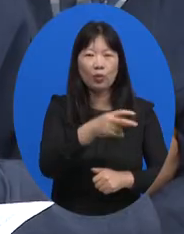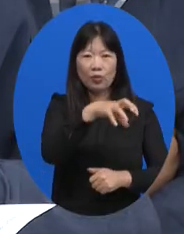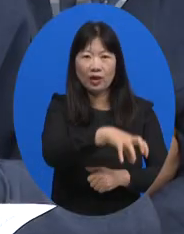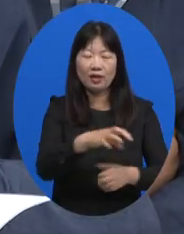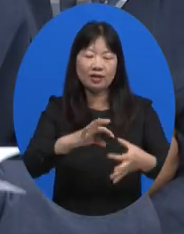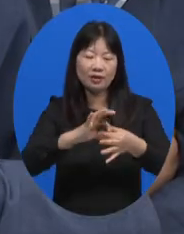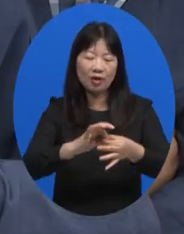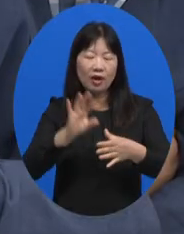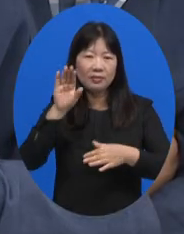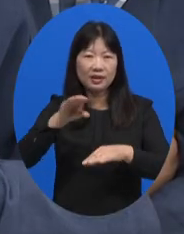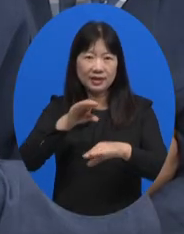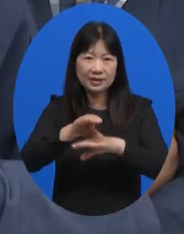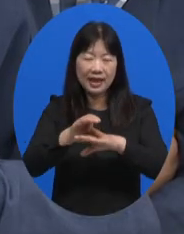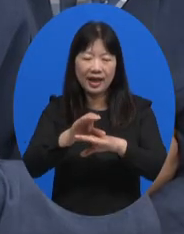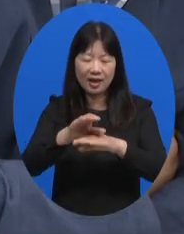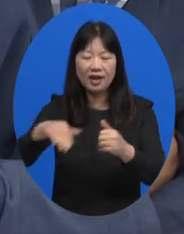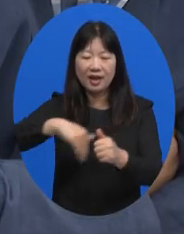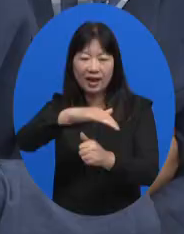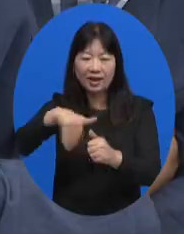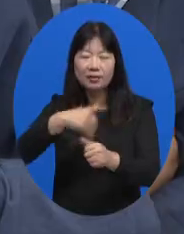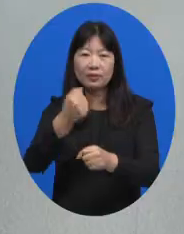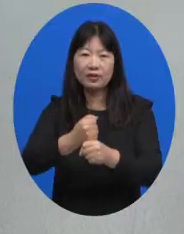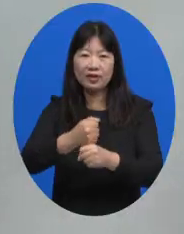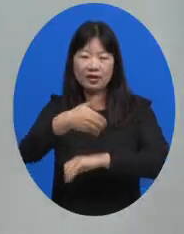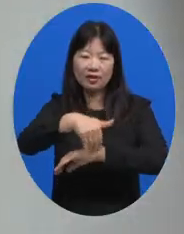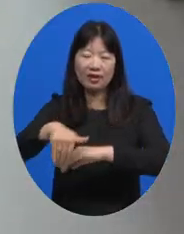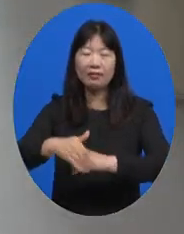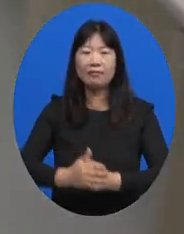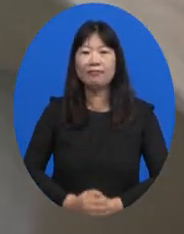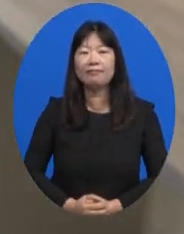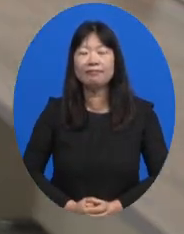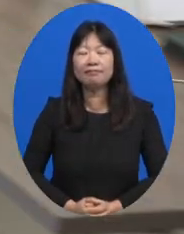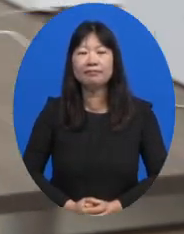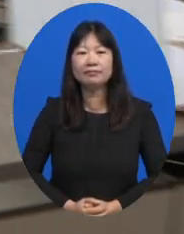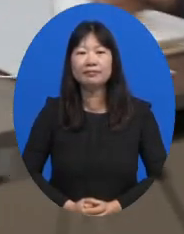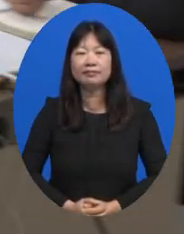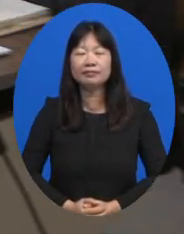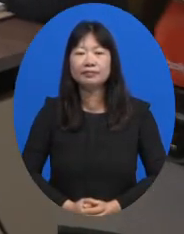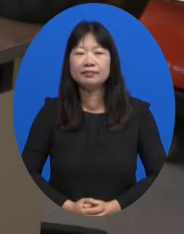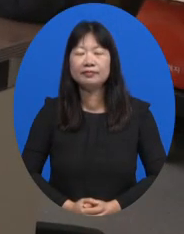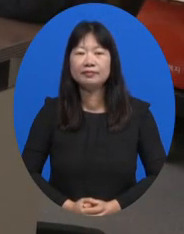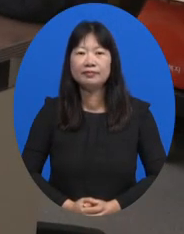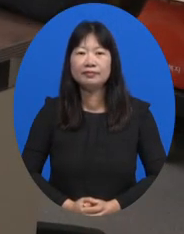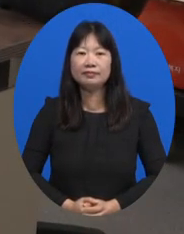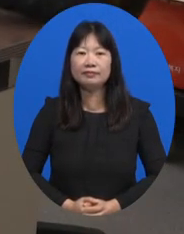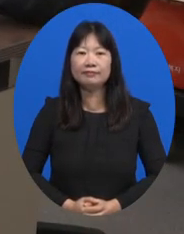연계한 미래차 생태계를 구축하겠다는 계획입니다. 경기지TV 이슬비입니다.